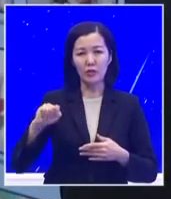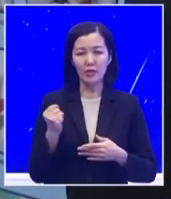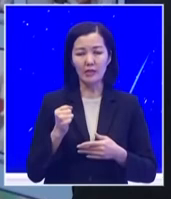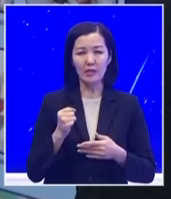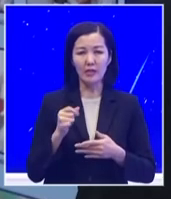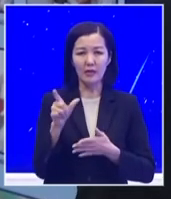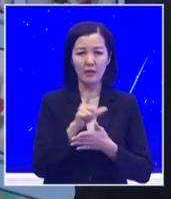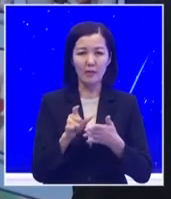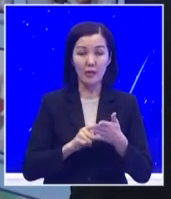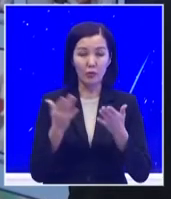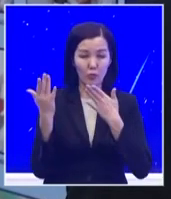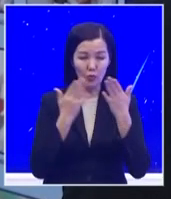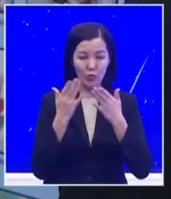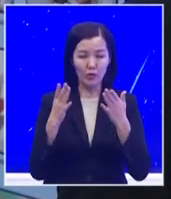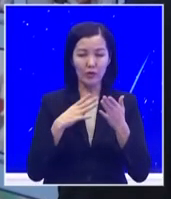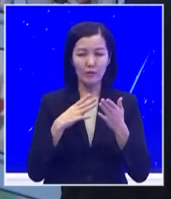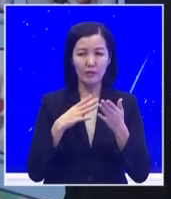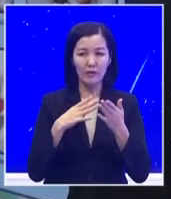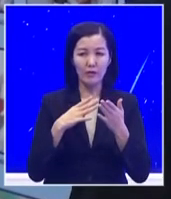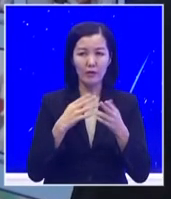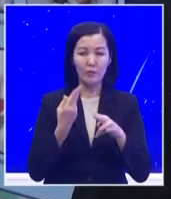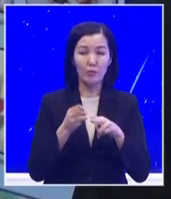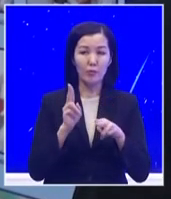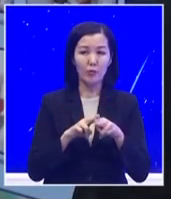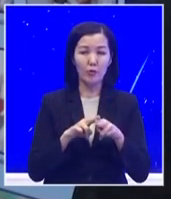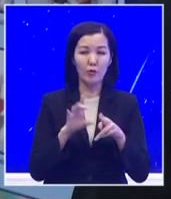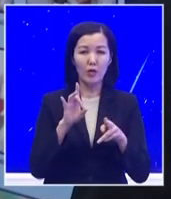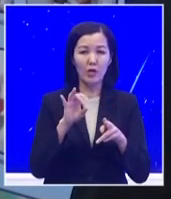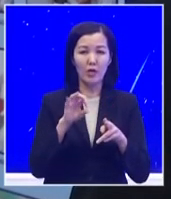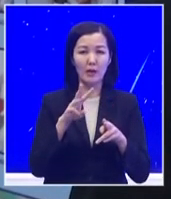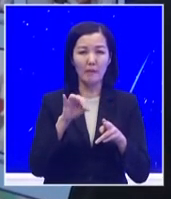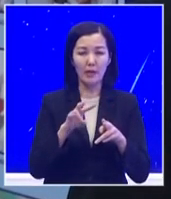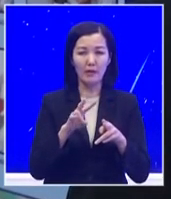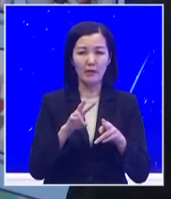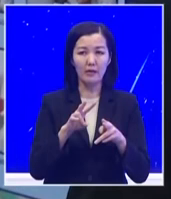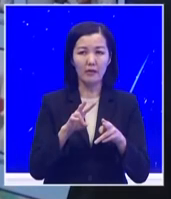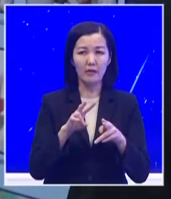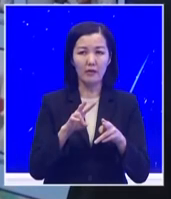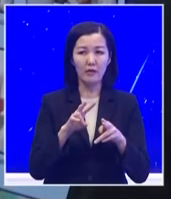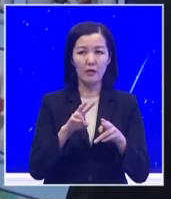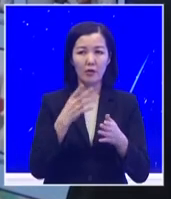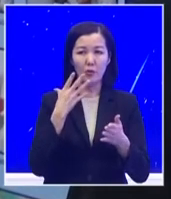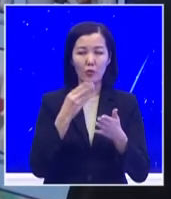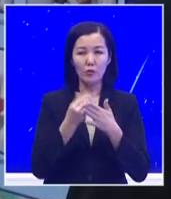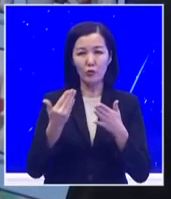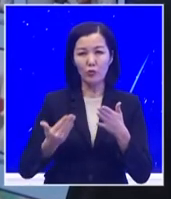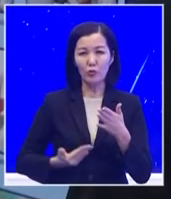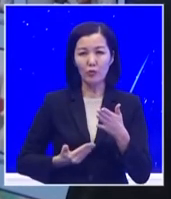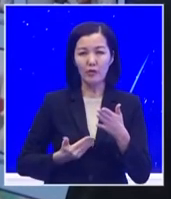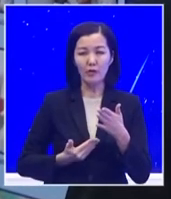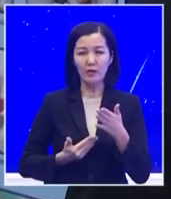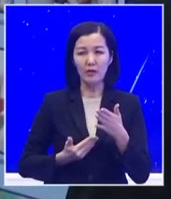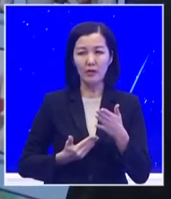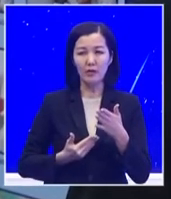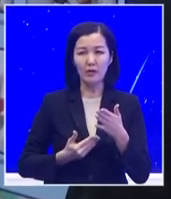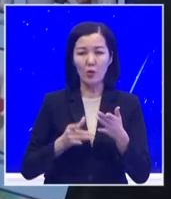жастына оқыдық. Бұл роман Саттар Ерубаевтың өз заманын суреттеген,